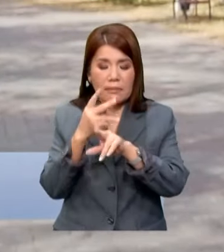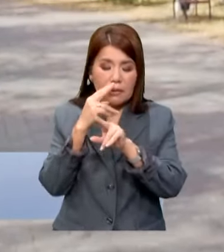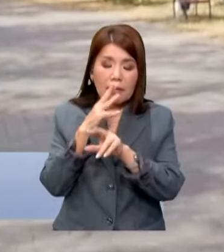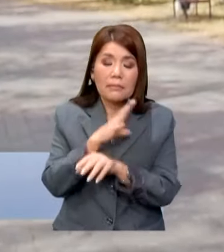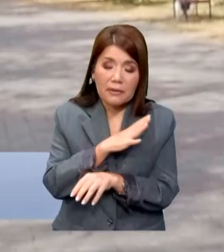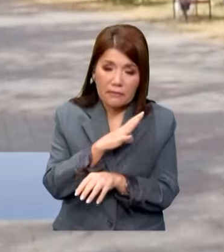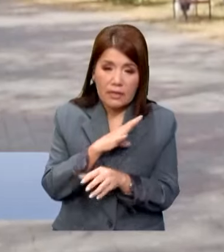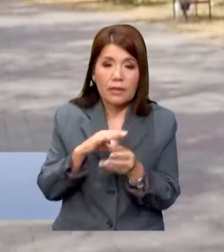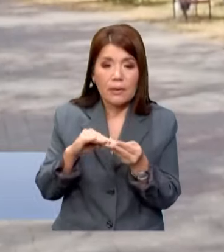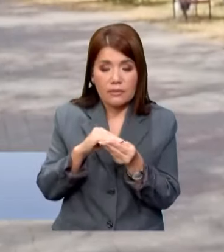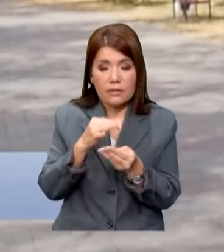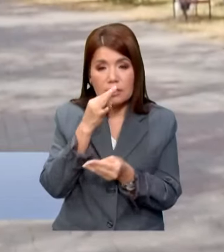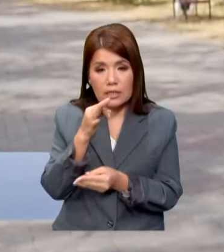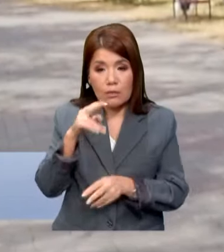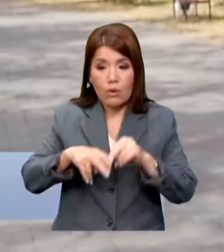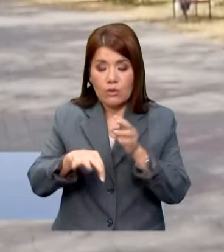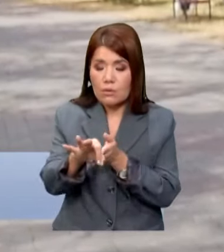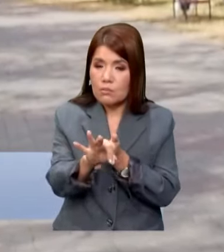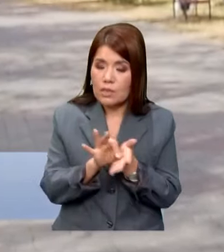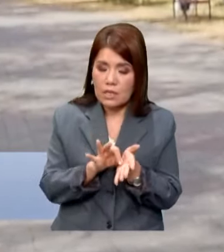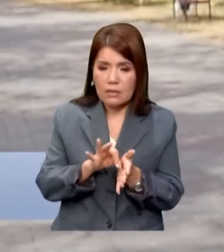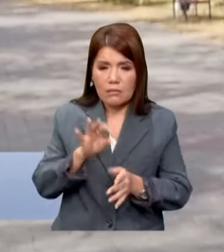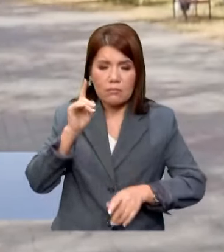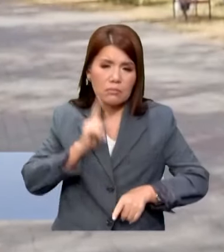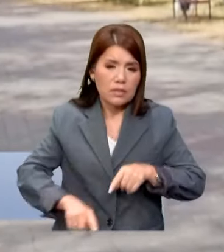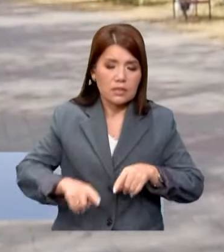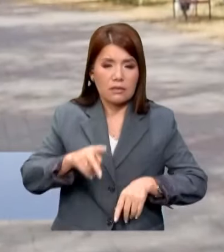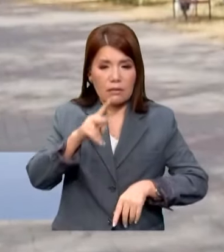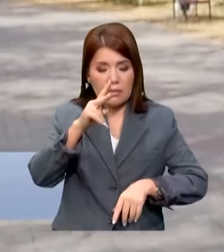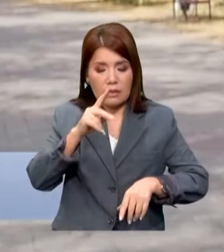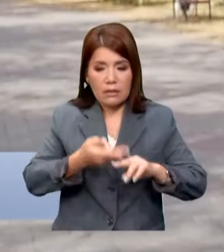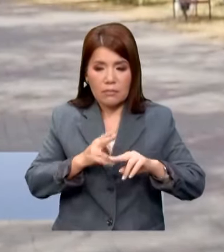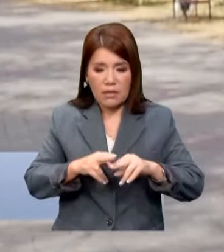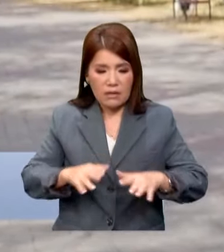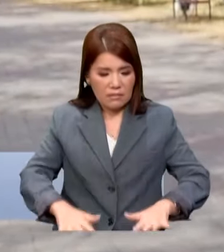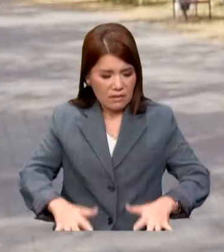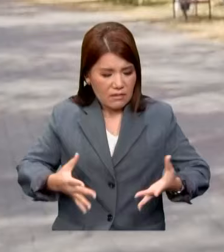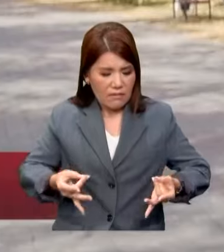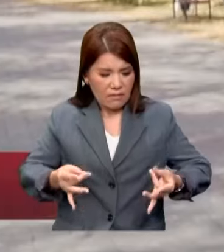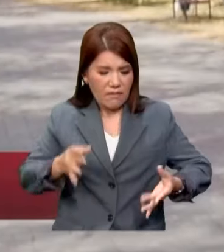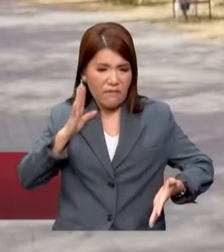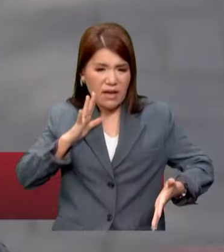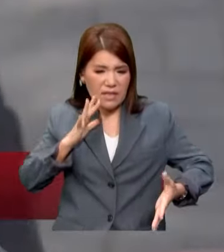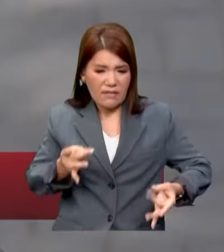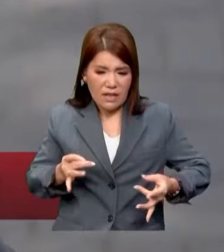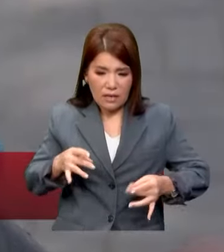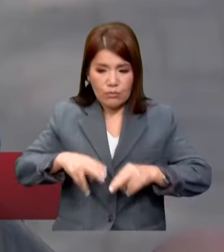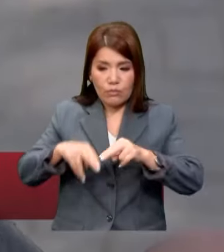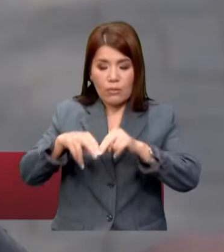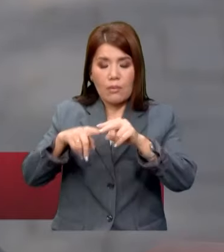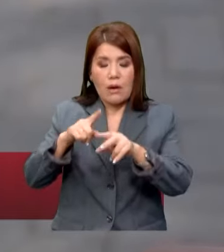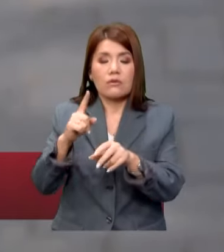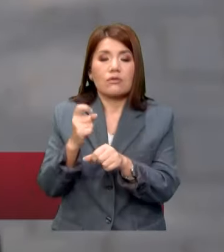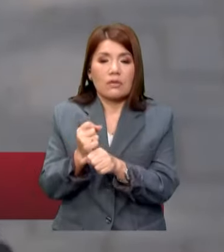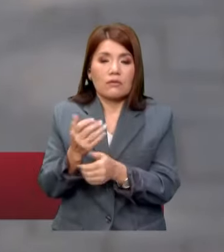я еще раз хочу повторить, что строили в экстремальных условиях. Где-то еще по колено вокруг стояла вода. Это сырость, это влага, от нее никуда не